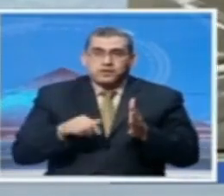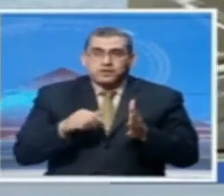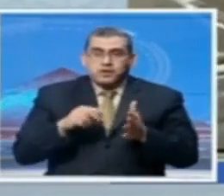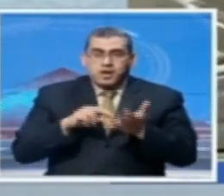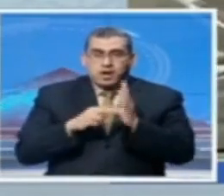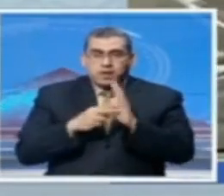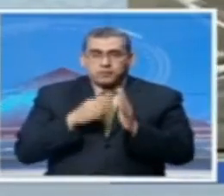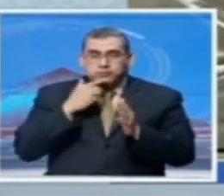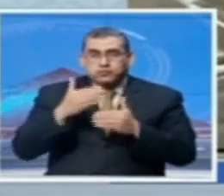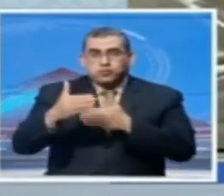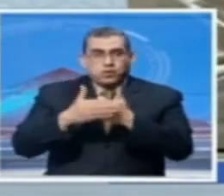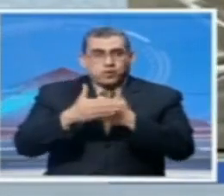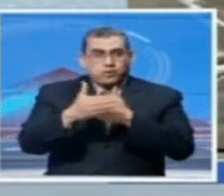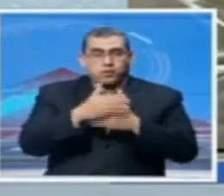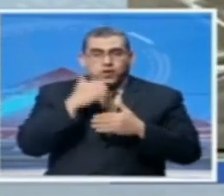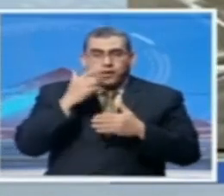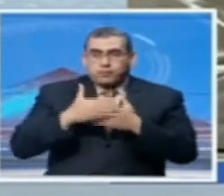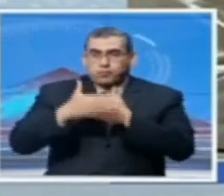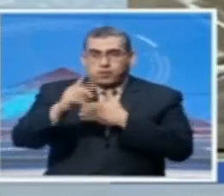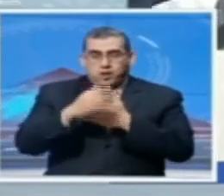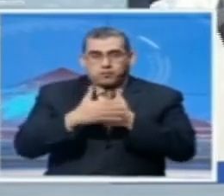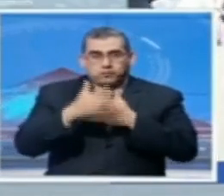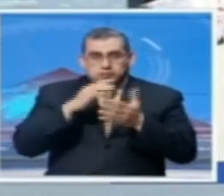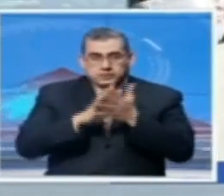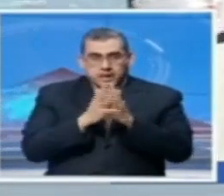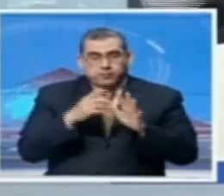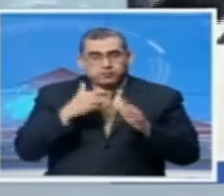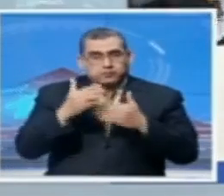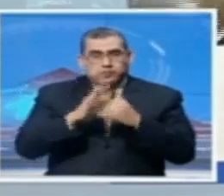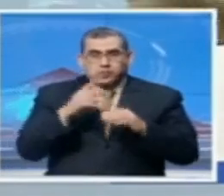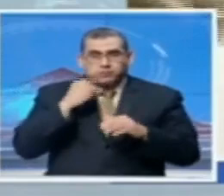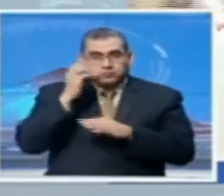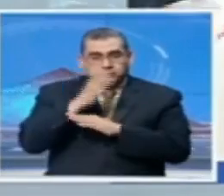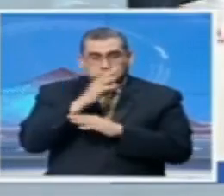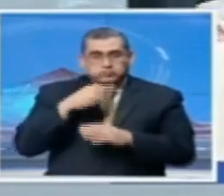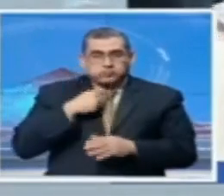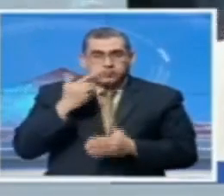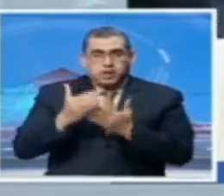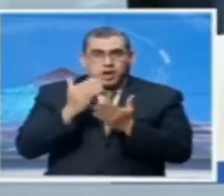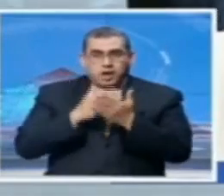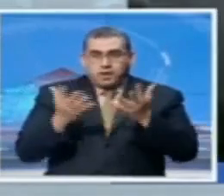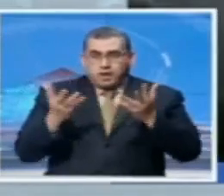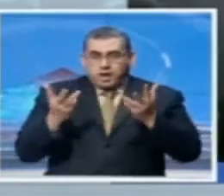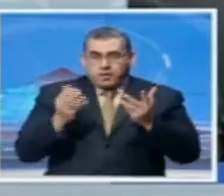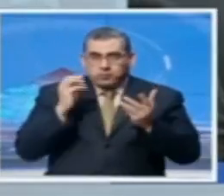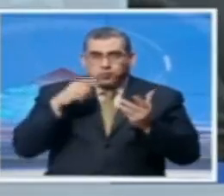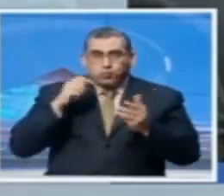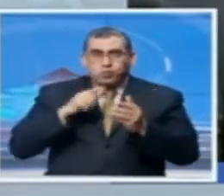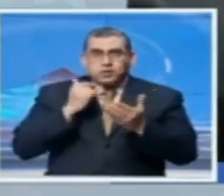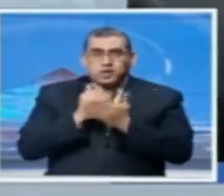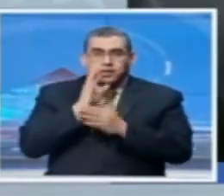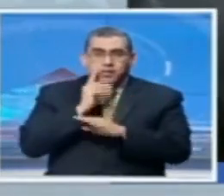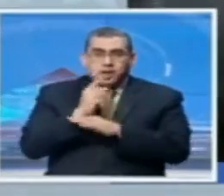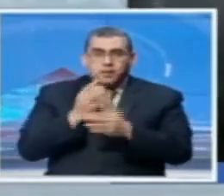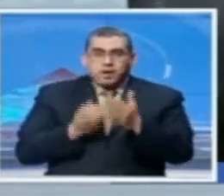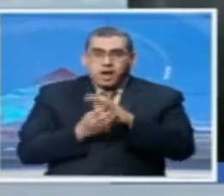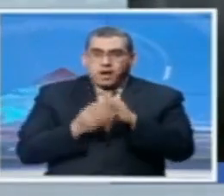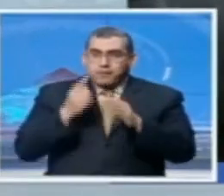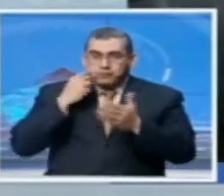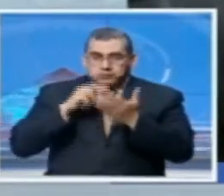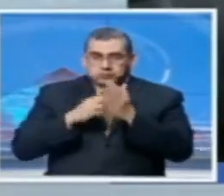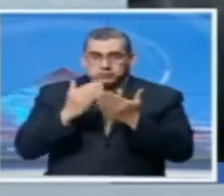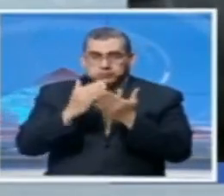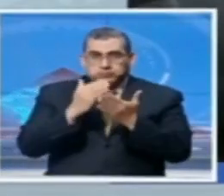في تقارب، في عشان كده لما توضعت الخطه لوزاره التربيه والتعليم او خطه التعليم العالي، وكان النهارده